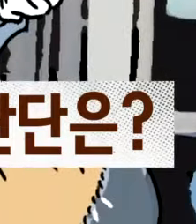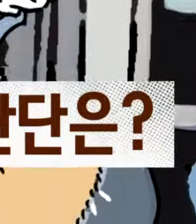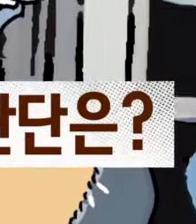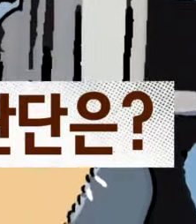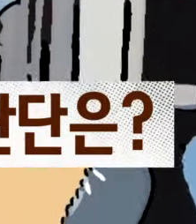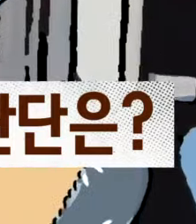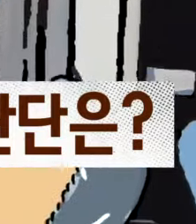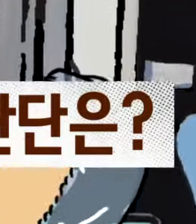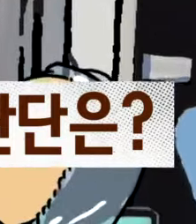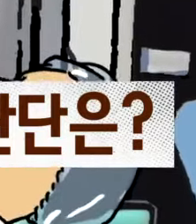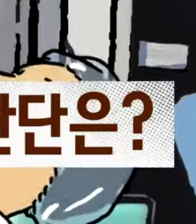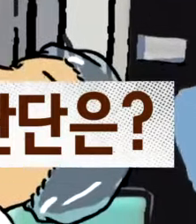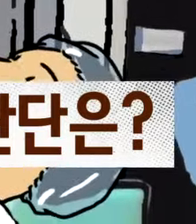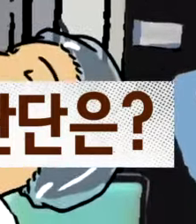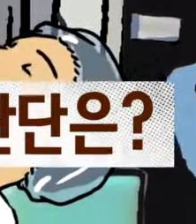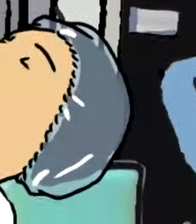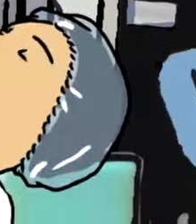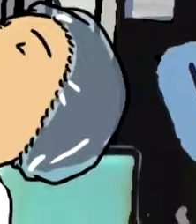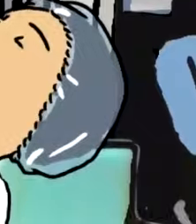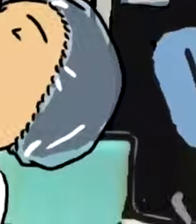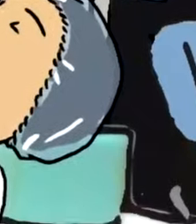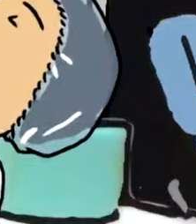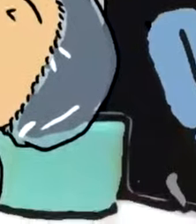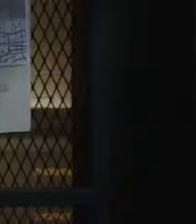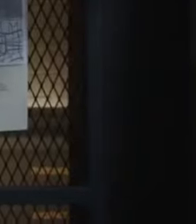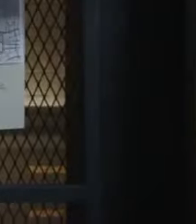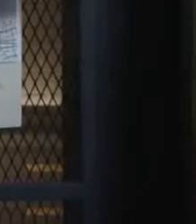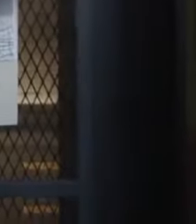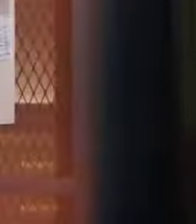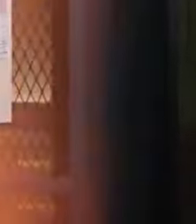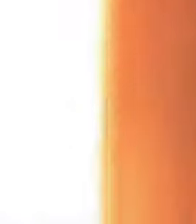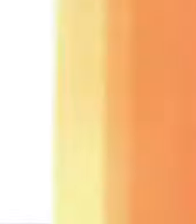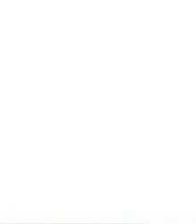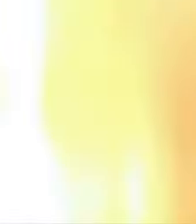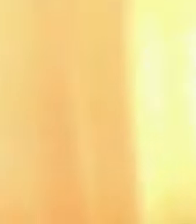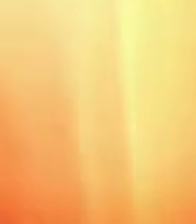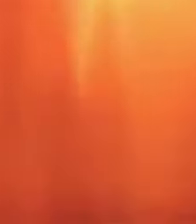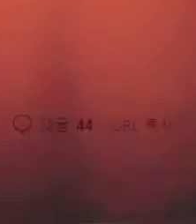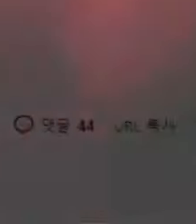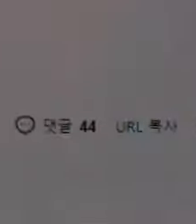보인다며 의사의 책임 범위를 60%로 제한했습니다.